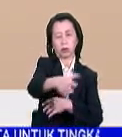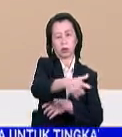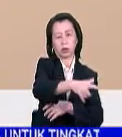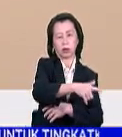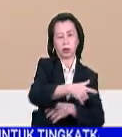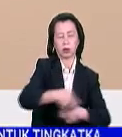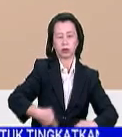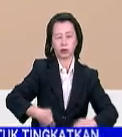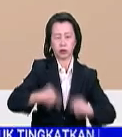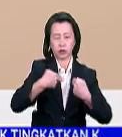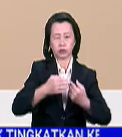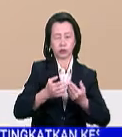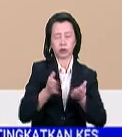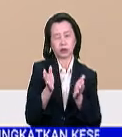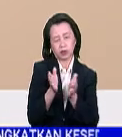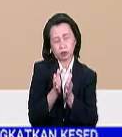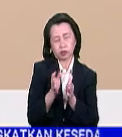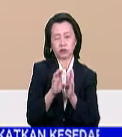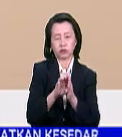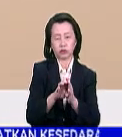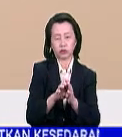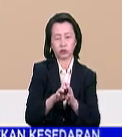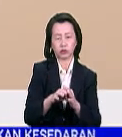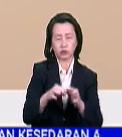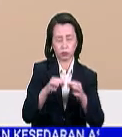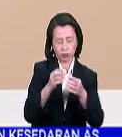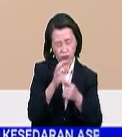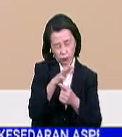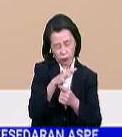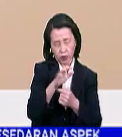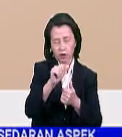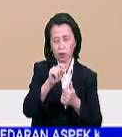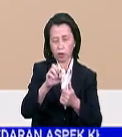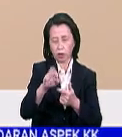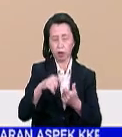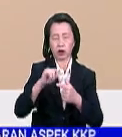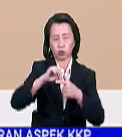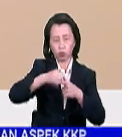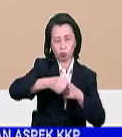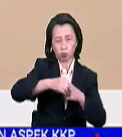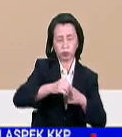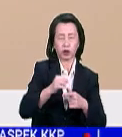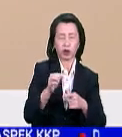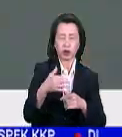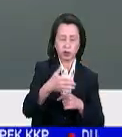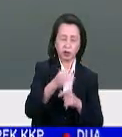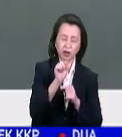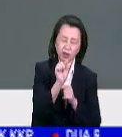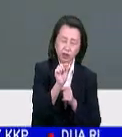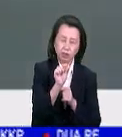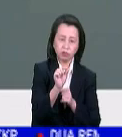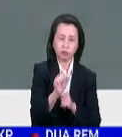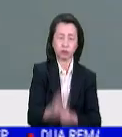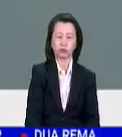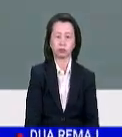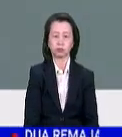berupa hidup and Marine kecil seperti Plankton Alga udang dan ikan-ikan kecil